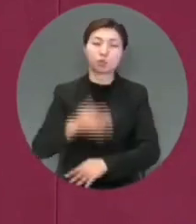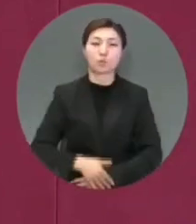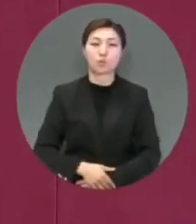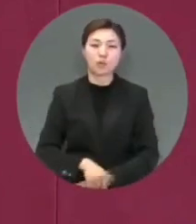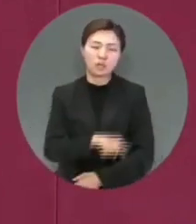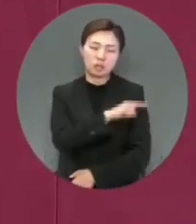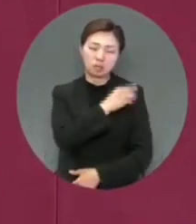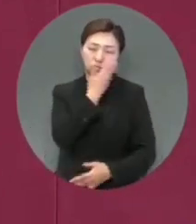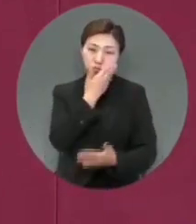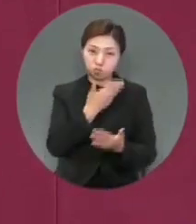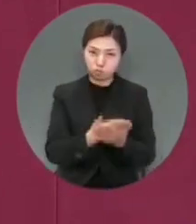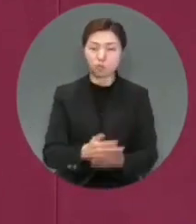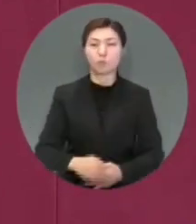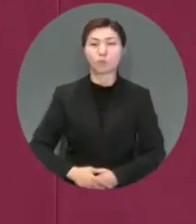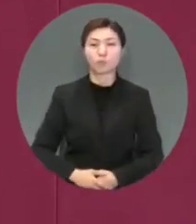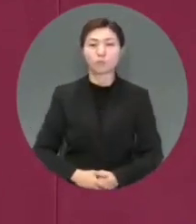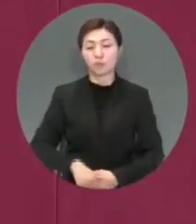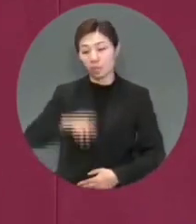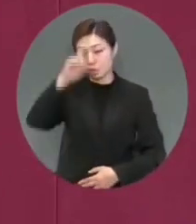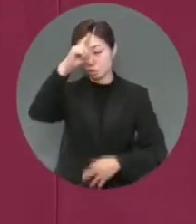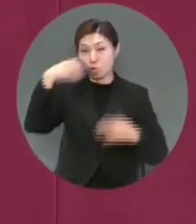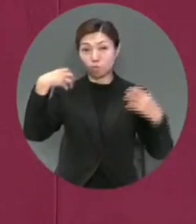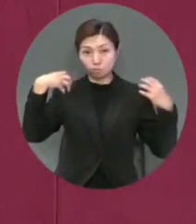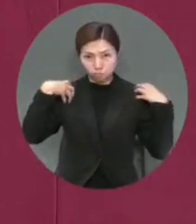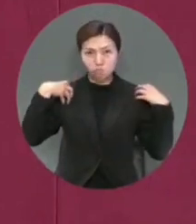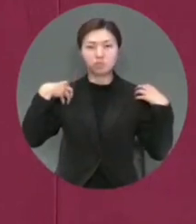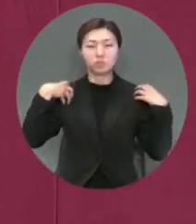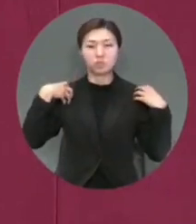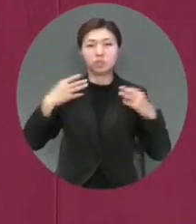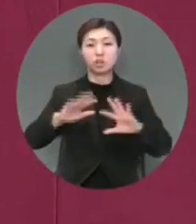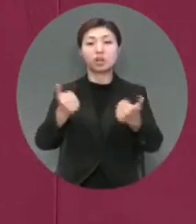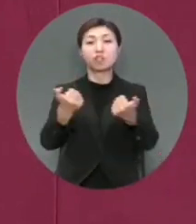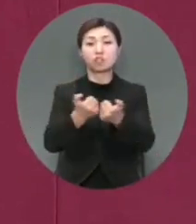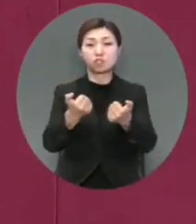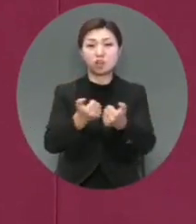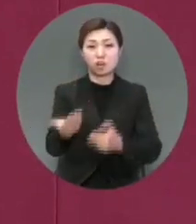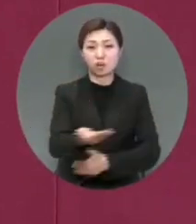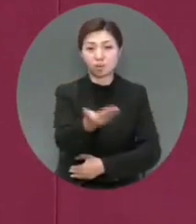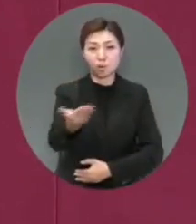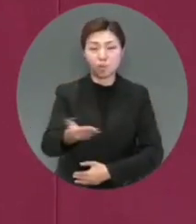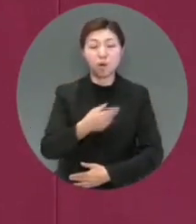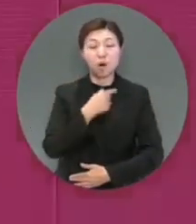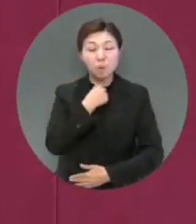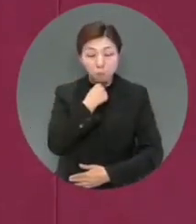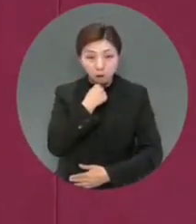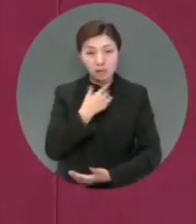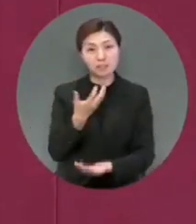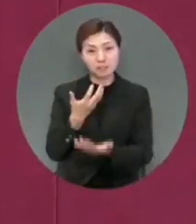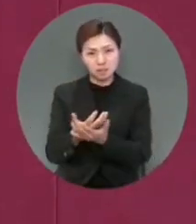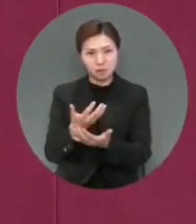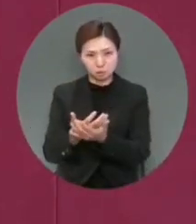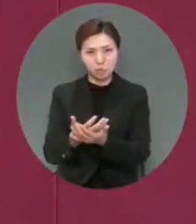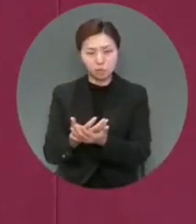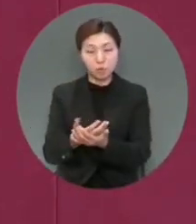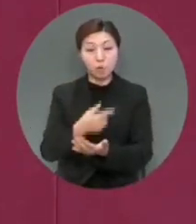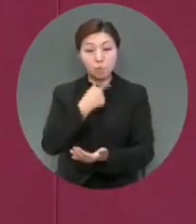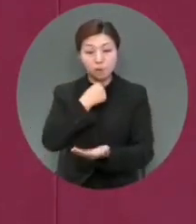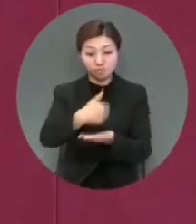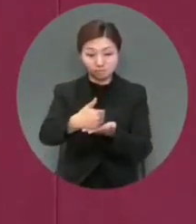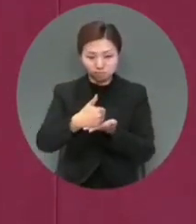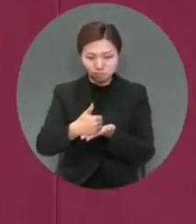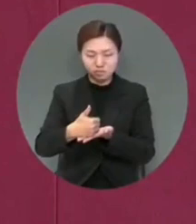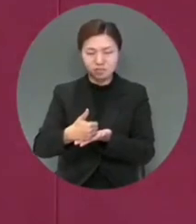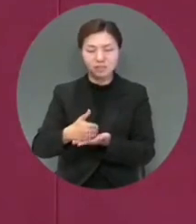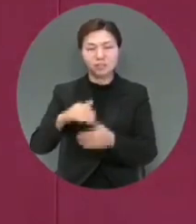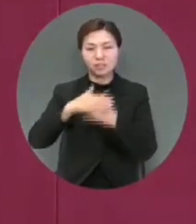예산 국회에서 요청하는 관련 자료와 설명을 성실하게 제공하고 예산 심사에